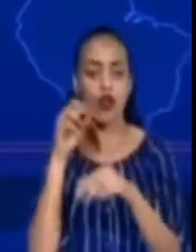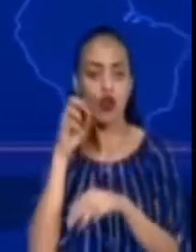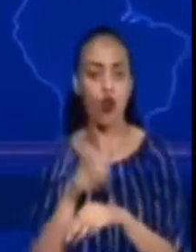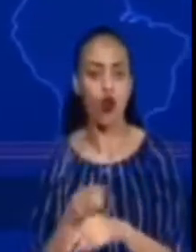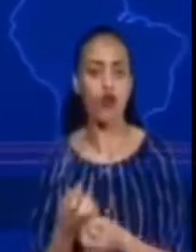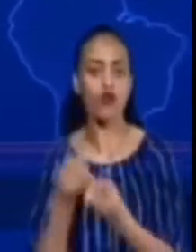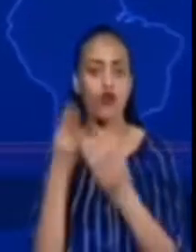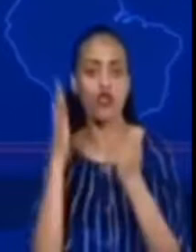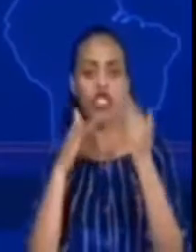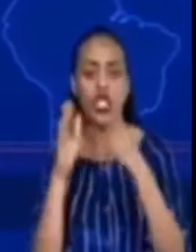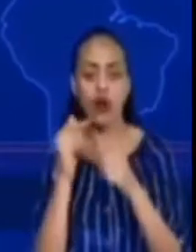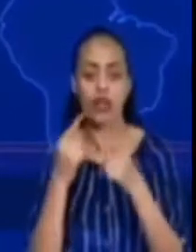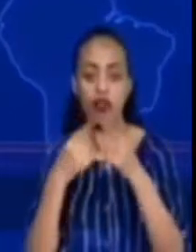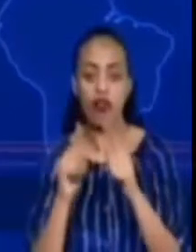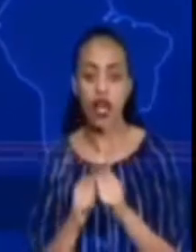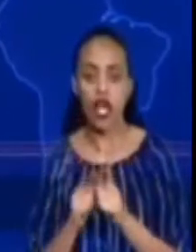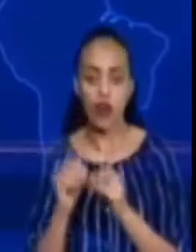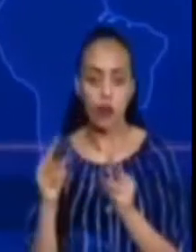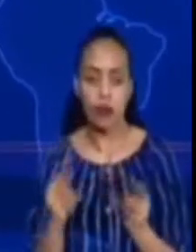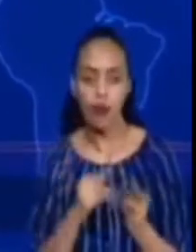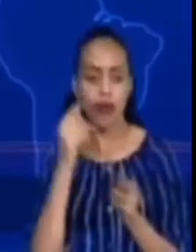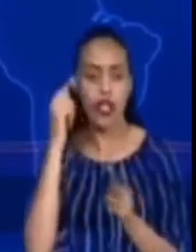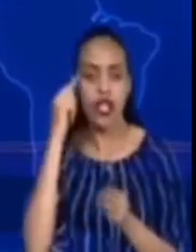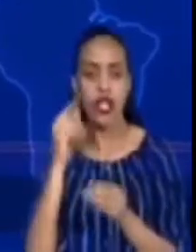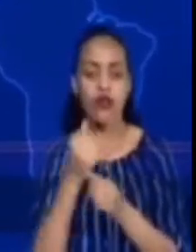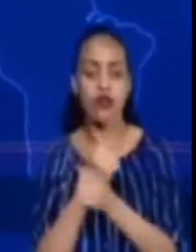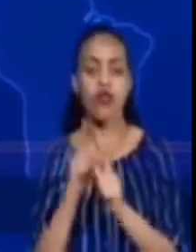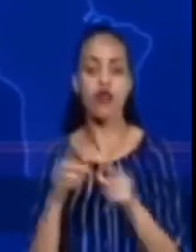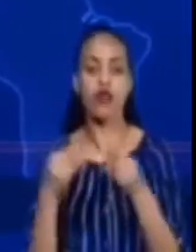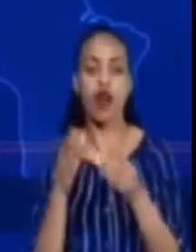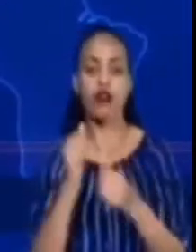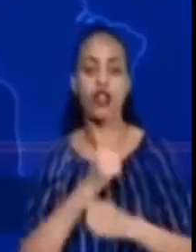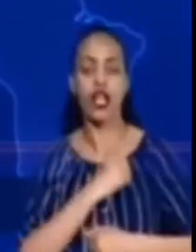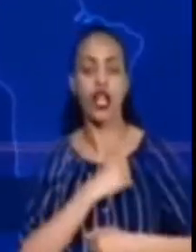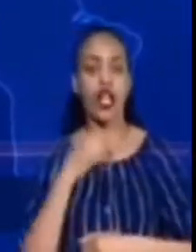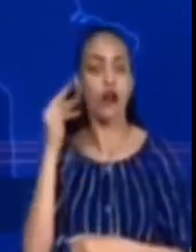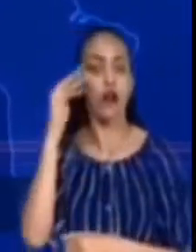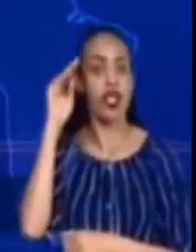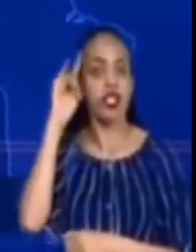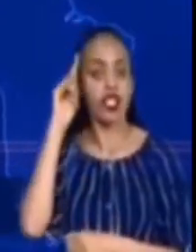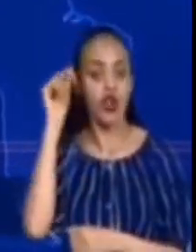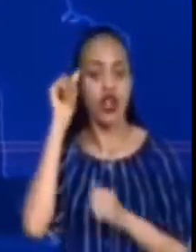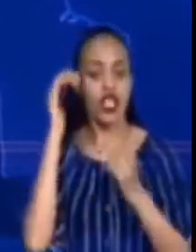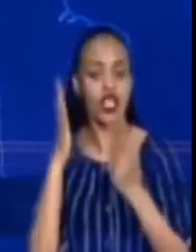ድሃ የሚሆንበት፣ ሶሻሊ ሞራሉ የሚወድቅበት፣